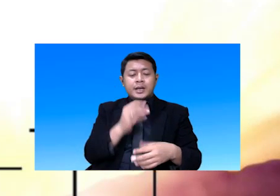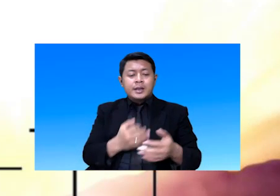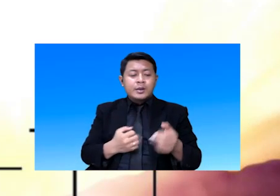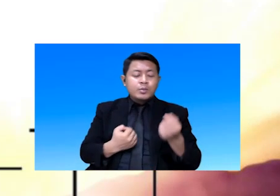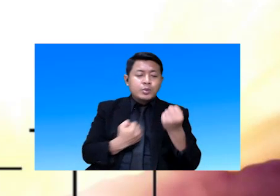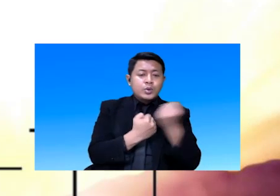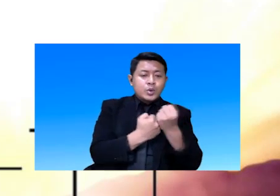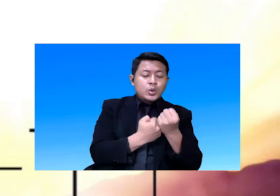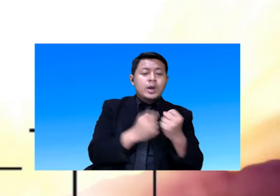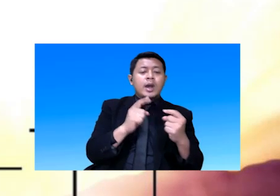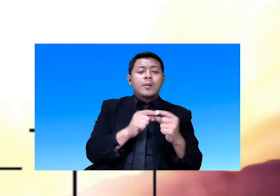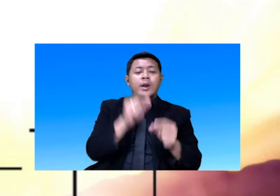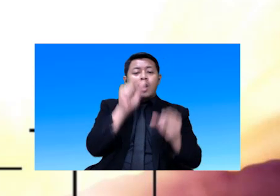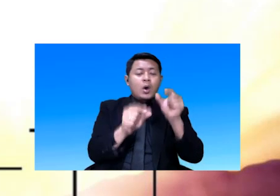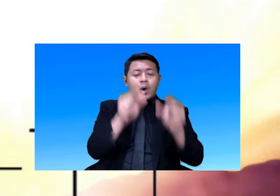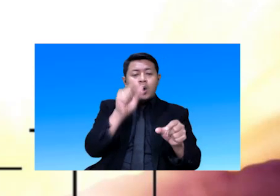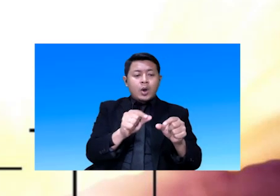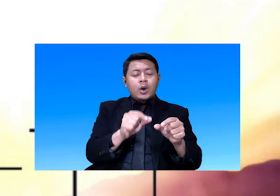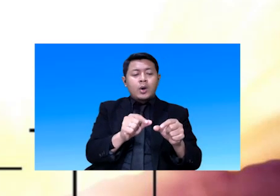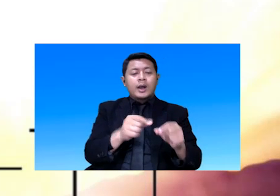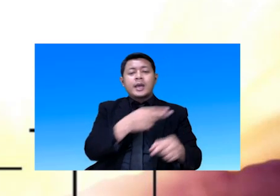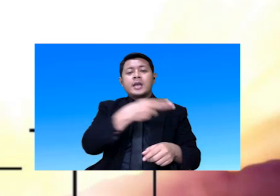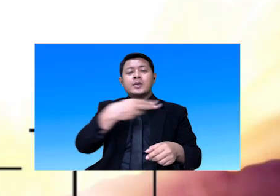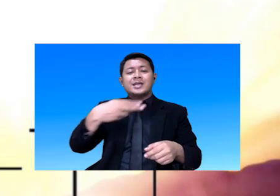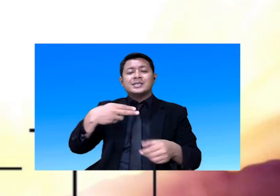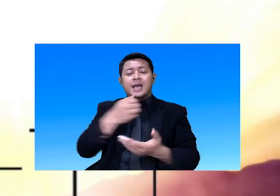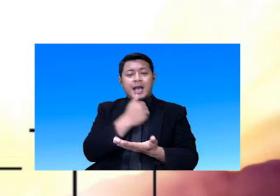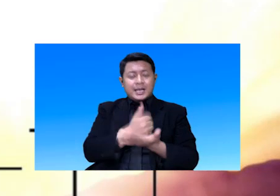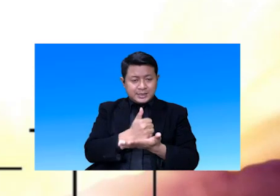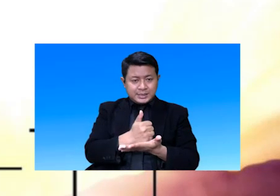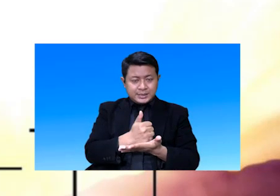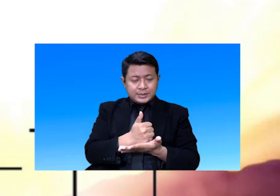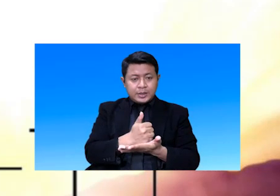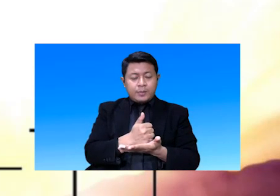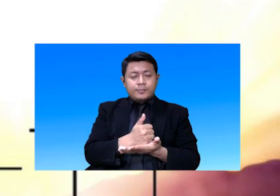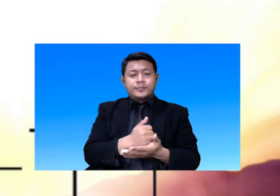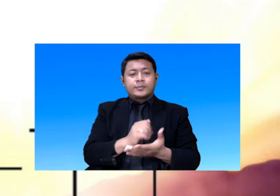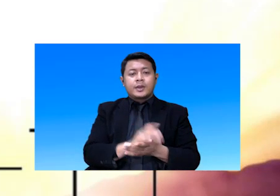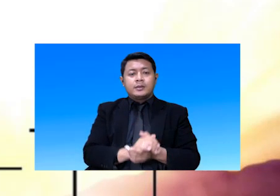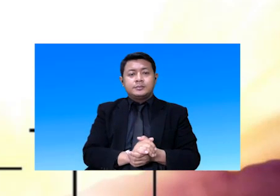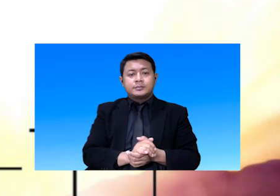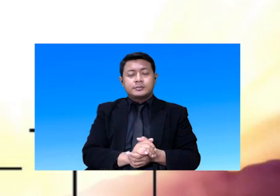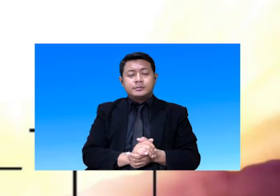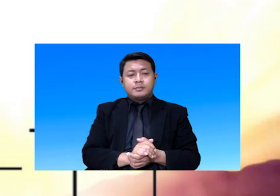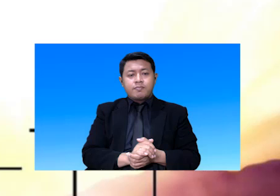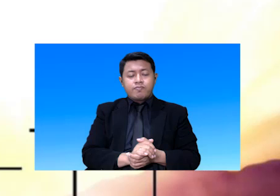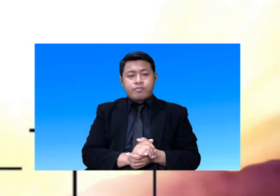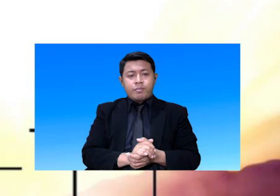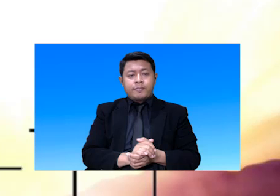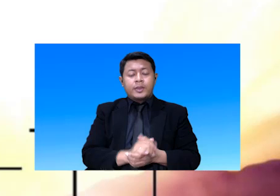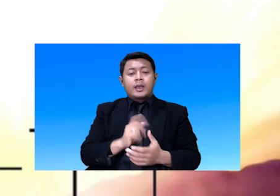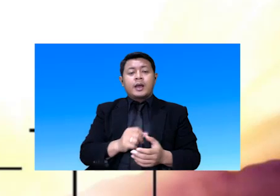memilih berpihak kepada orang-orang pribumi. Kata itu masih bisa dipakai zaman